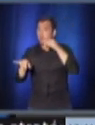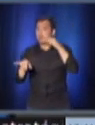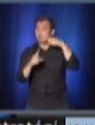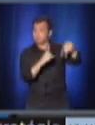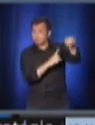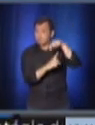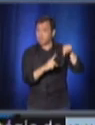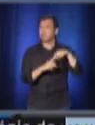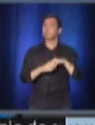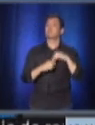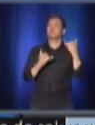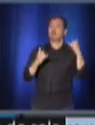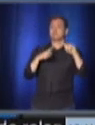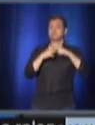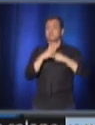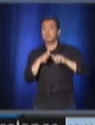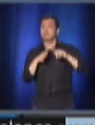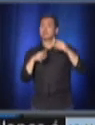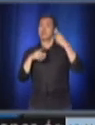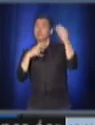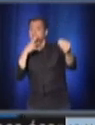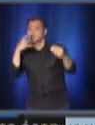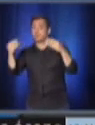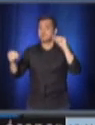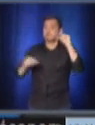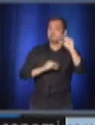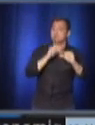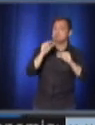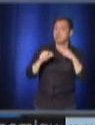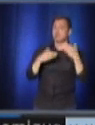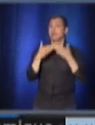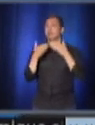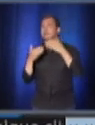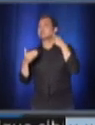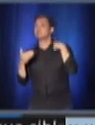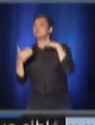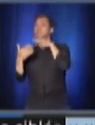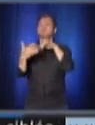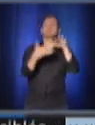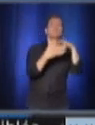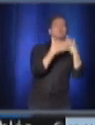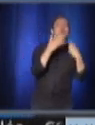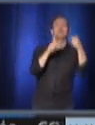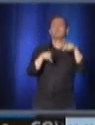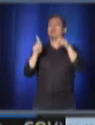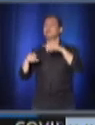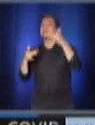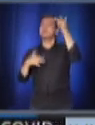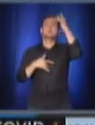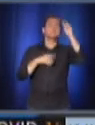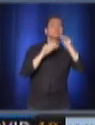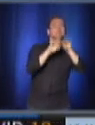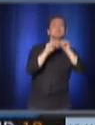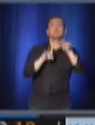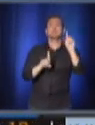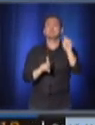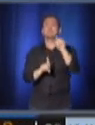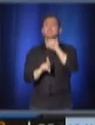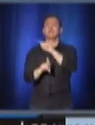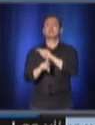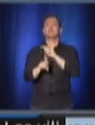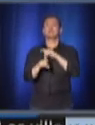avons opéré un déconfinement progressif et nous voulions suivre la situation de près. Je demande aux Québécois et aux Québécoises d'utiliser